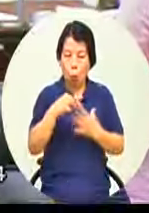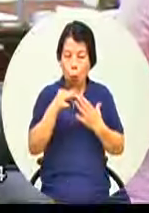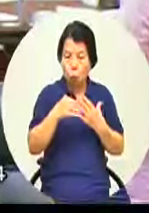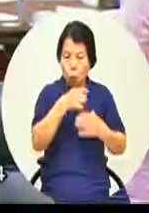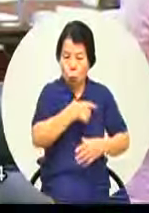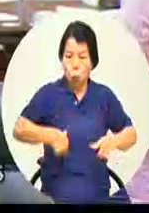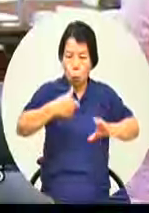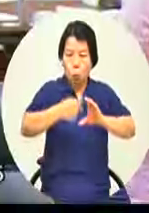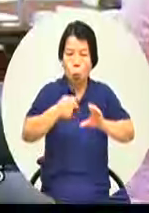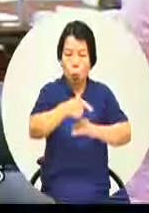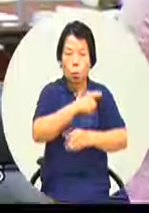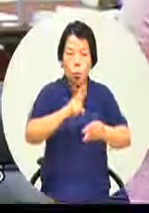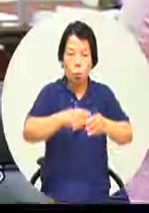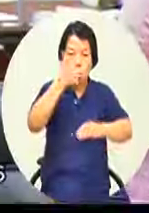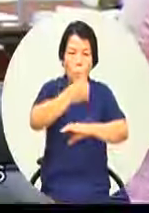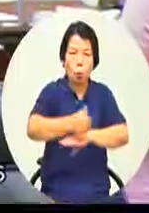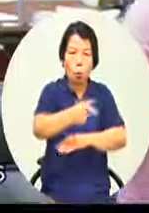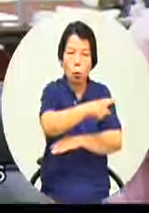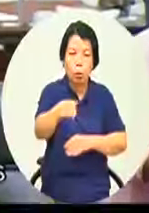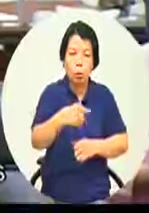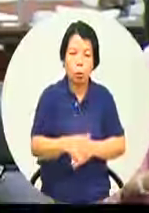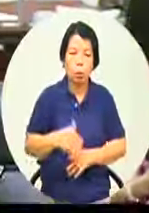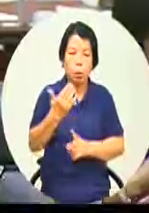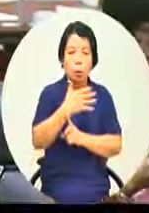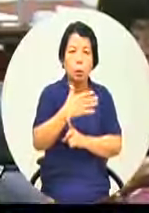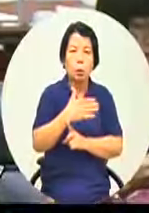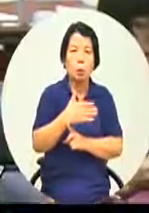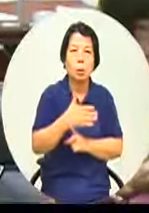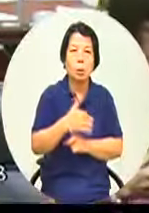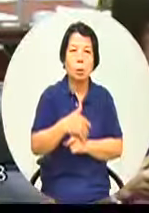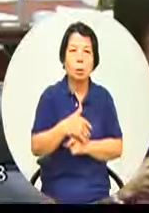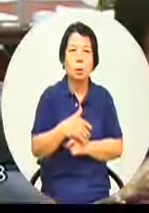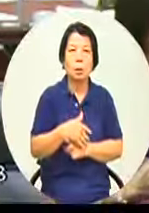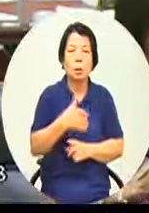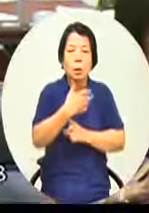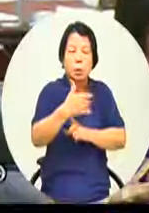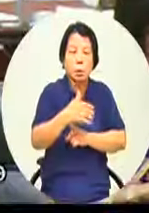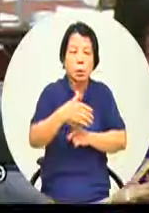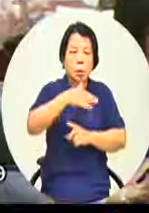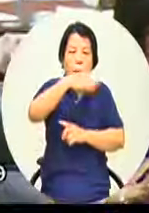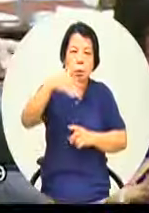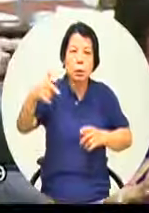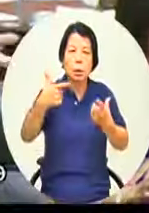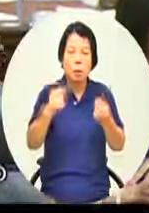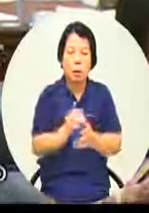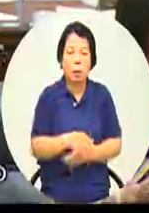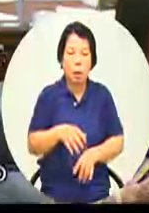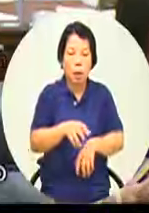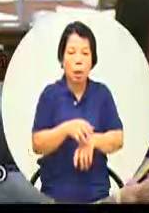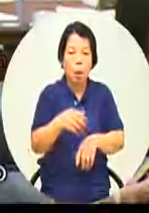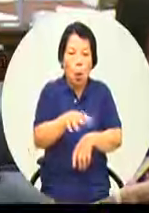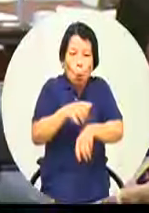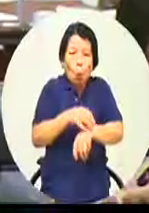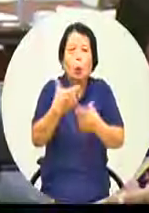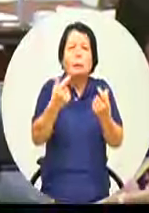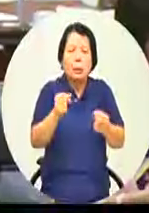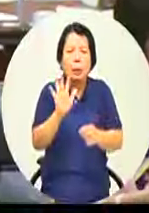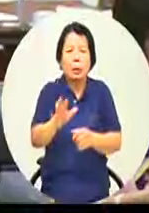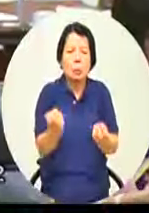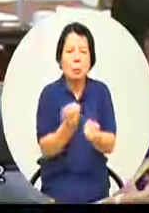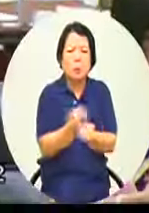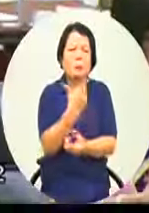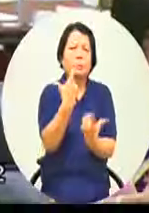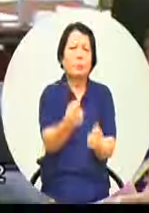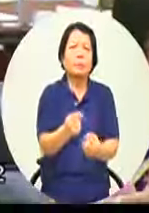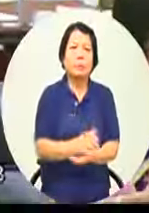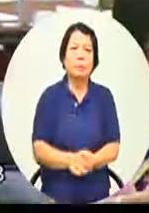看主席又看这个他们的旗尾山，基山的旗尾山也是有这样的问题。所以这部分是不是可以请农业局